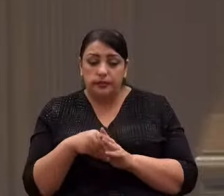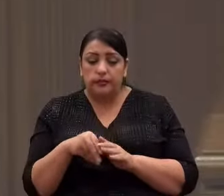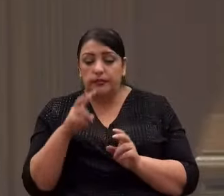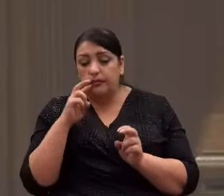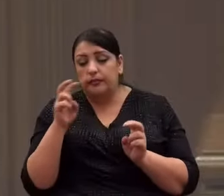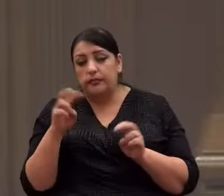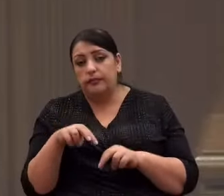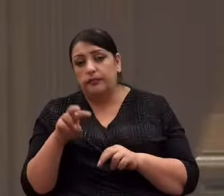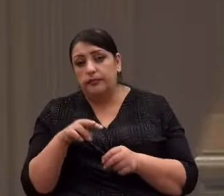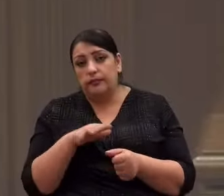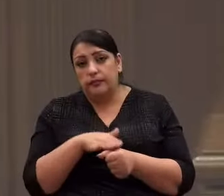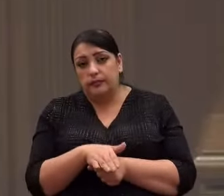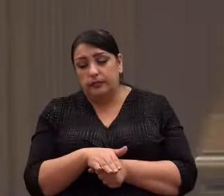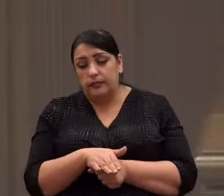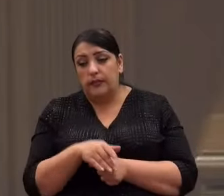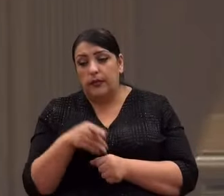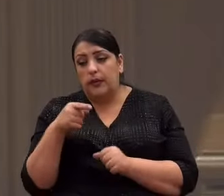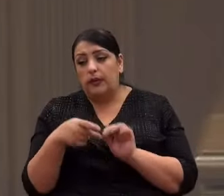են իրականացրել